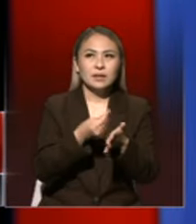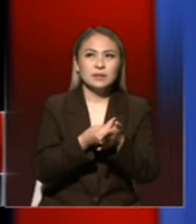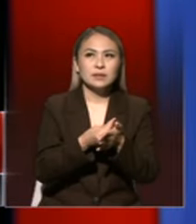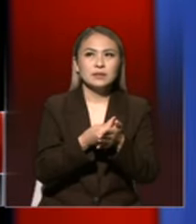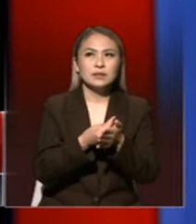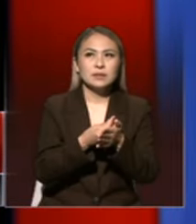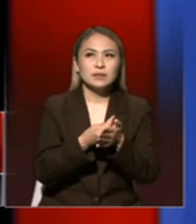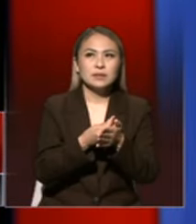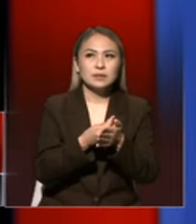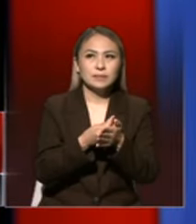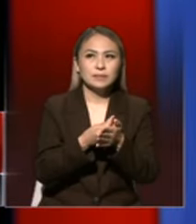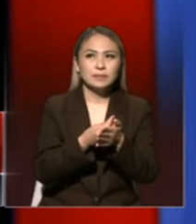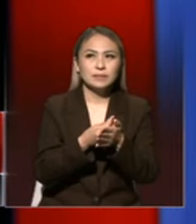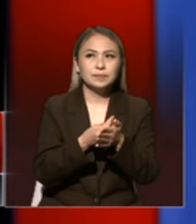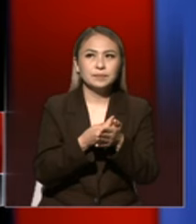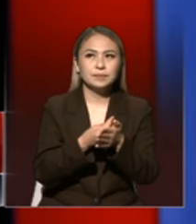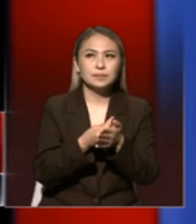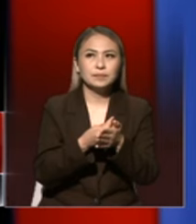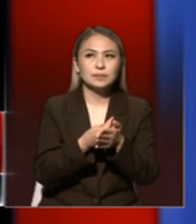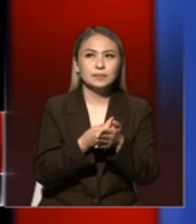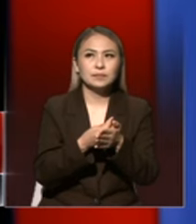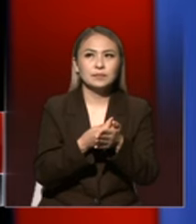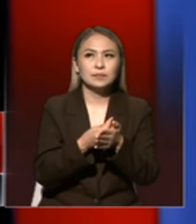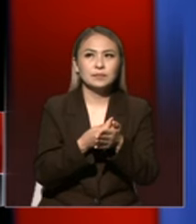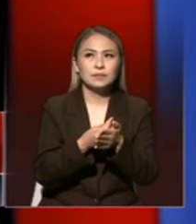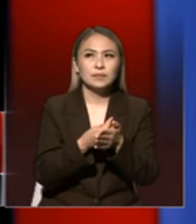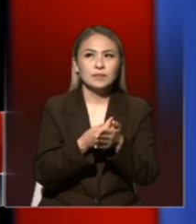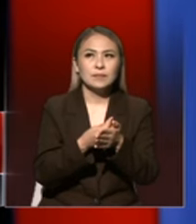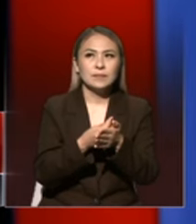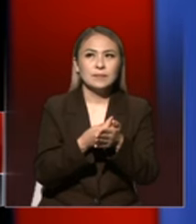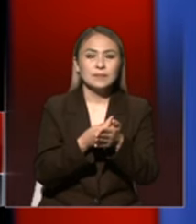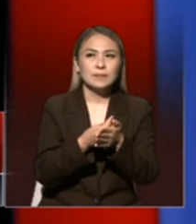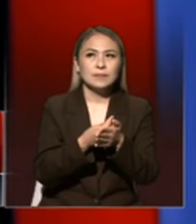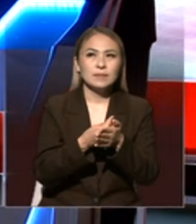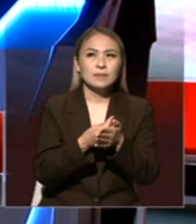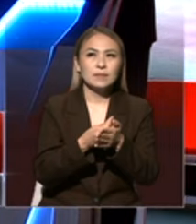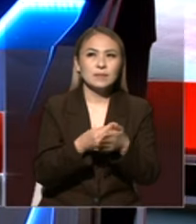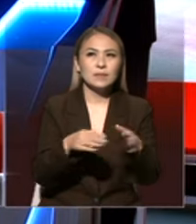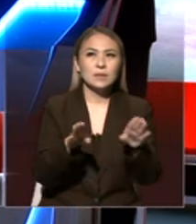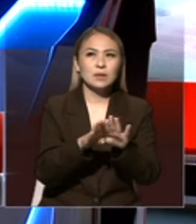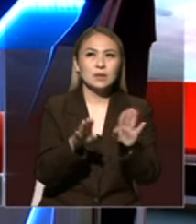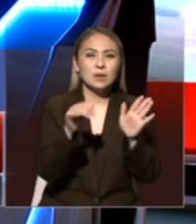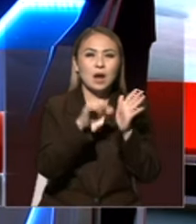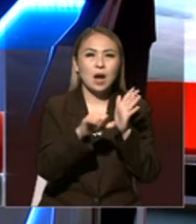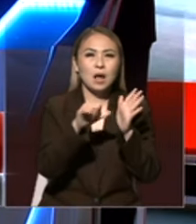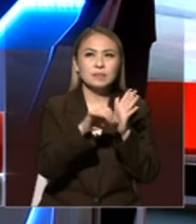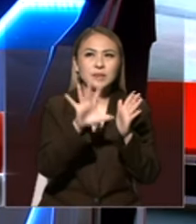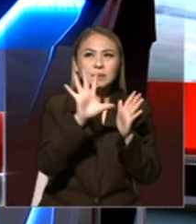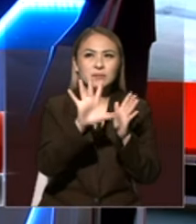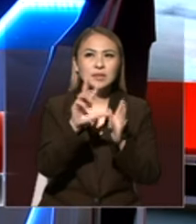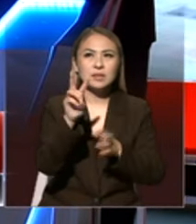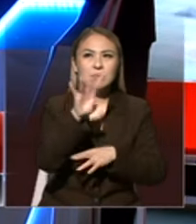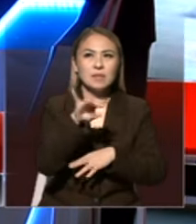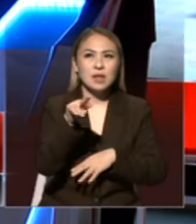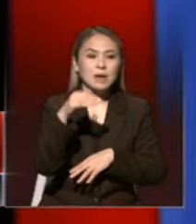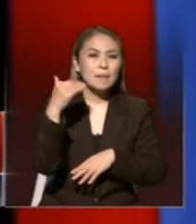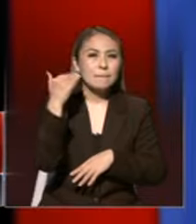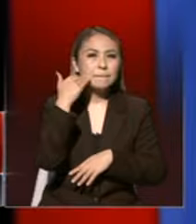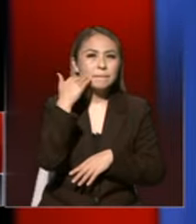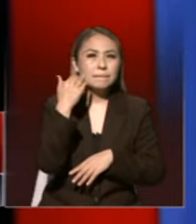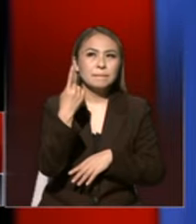оны аға. Оны мен енді сізді естідік, мен де айтып шығам енді. Ол 65 миллиард кемінде